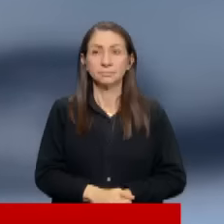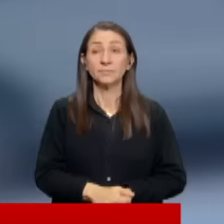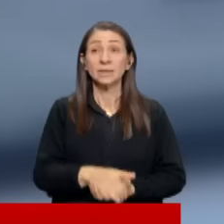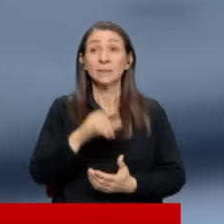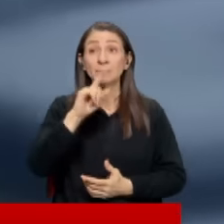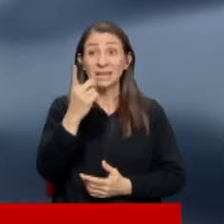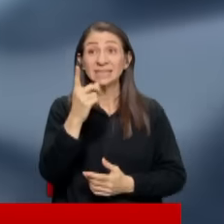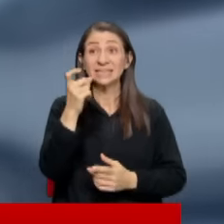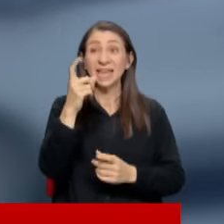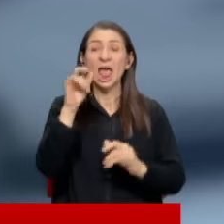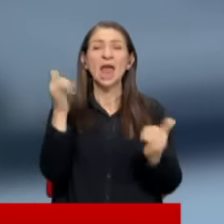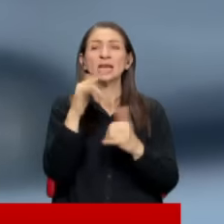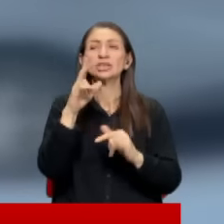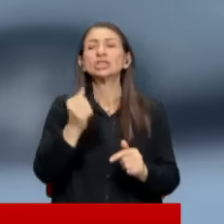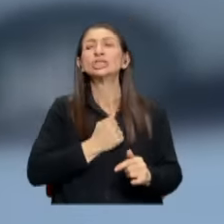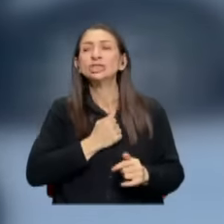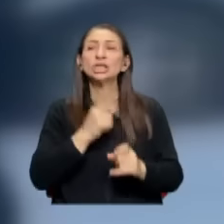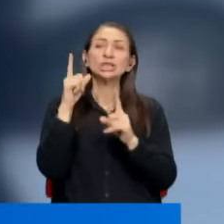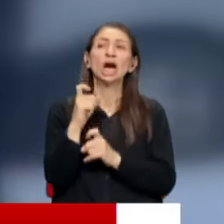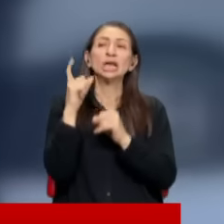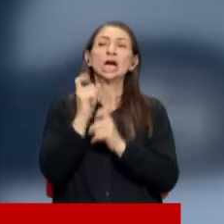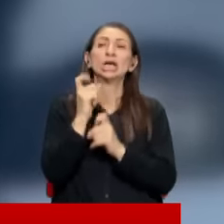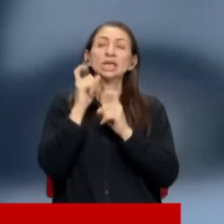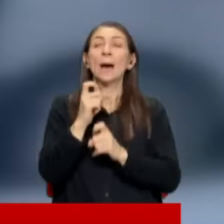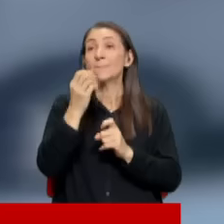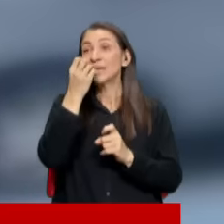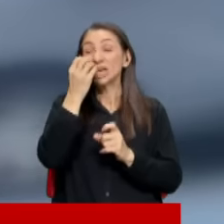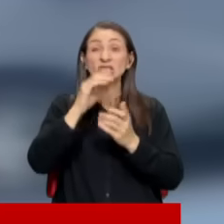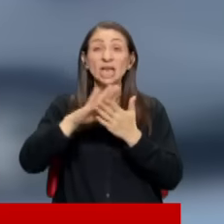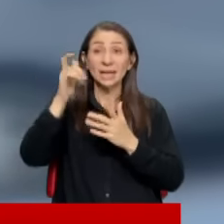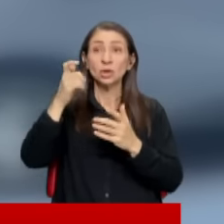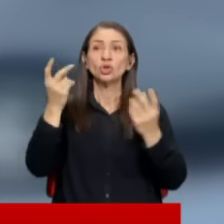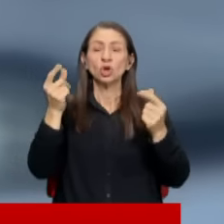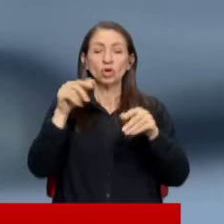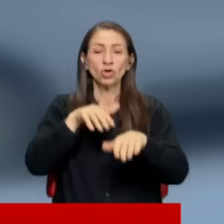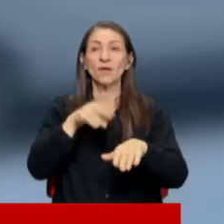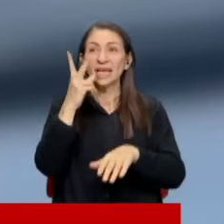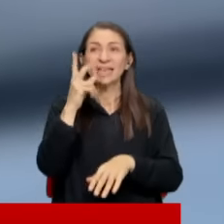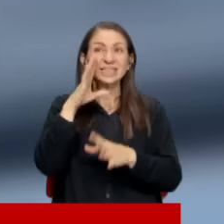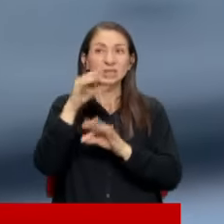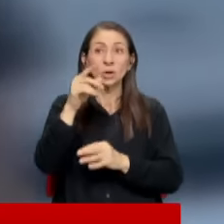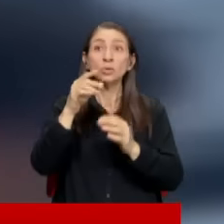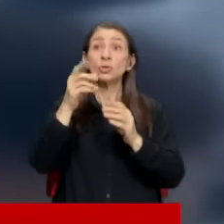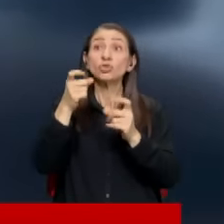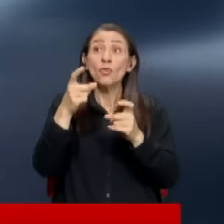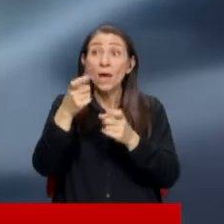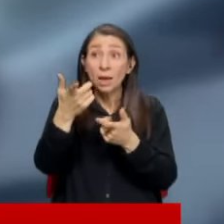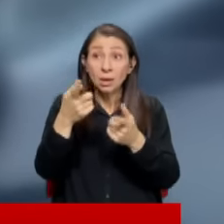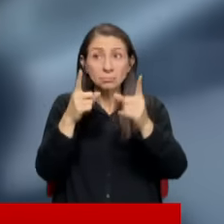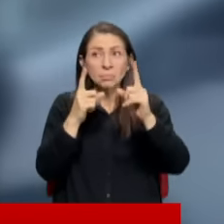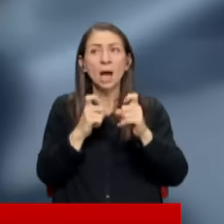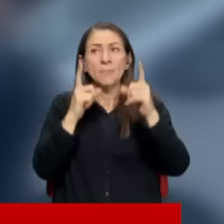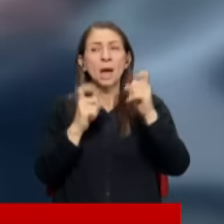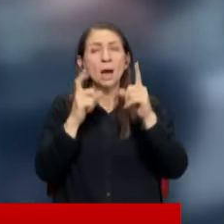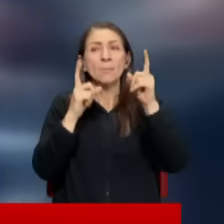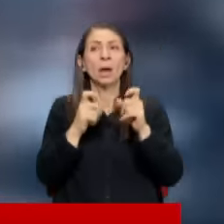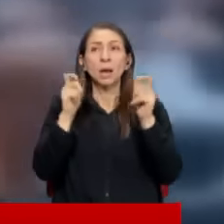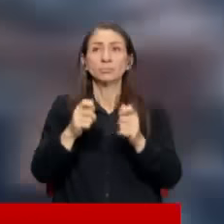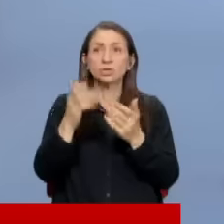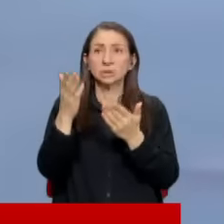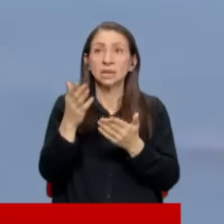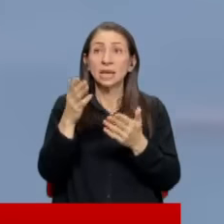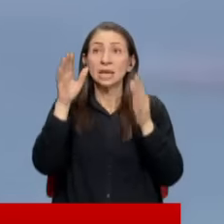Bir de silahı eğlence niyetine kullananlar var. Başakşehir'de düğün konvoyundaki iki kişi uzun namlulu silahlarla havaya ateş